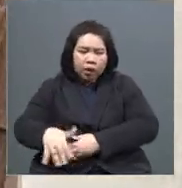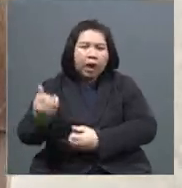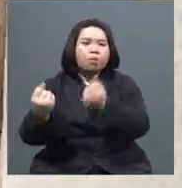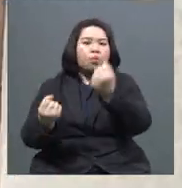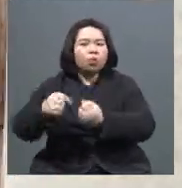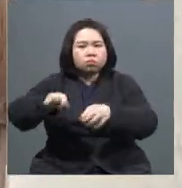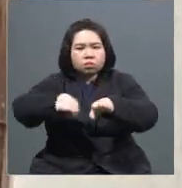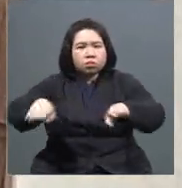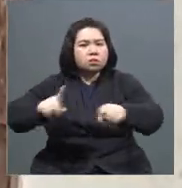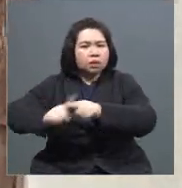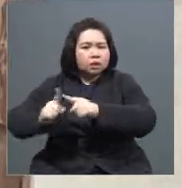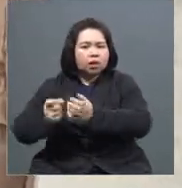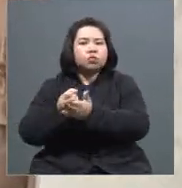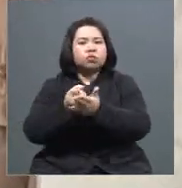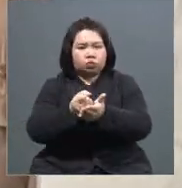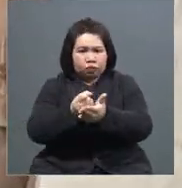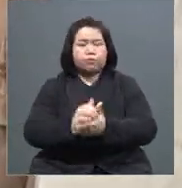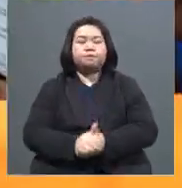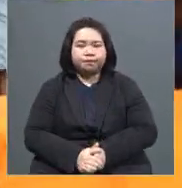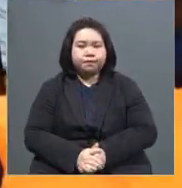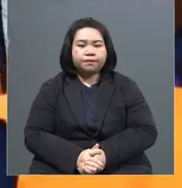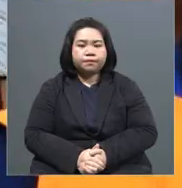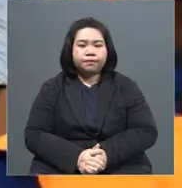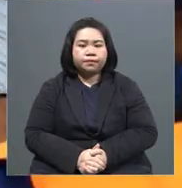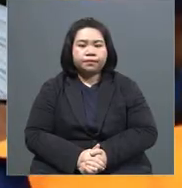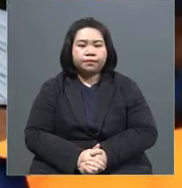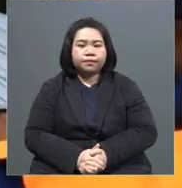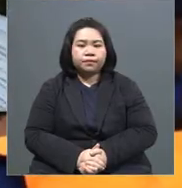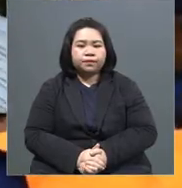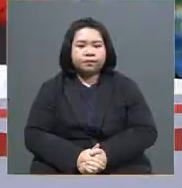ให้แก่ผู้ประสบภัยในพื้นที่จังหวัดหนองคายนะครับ